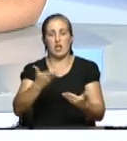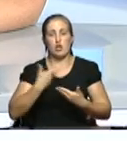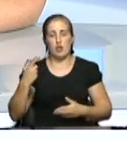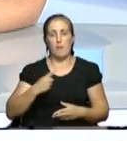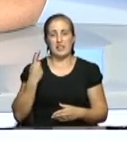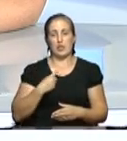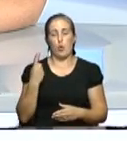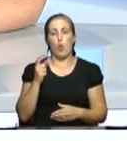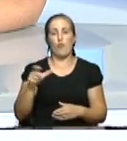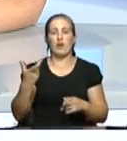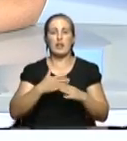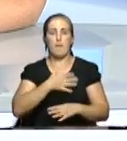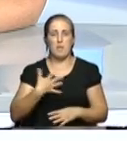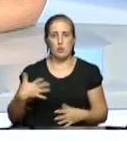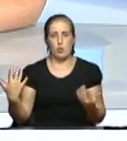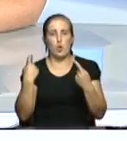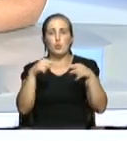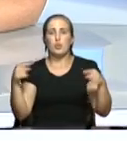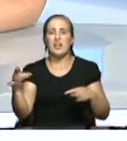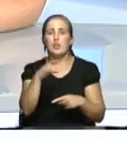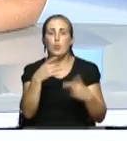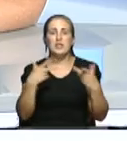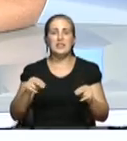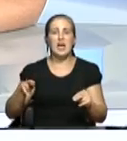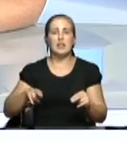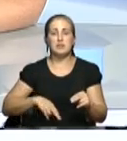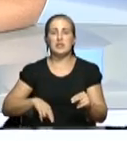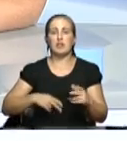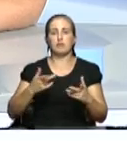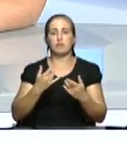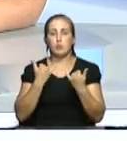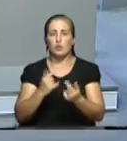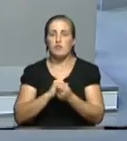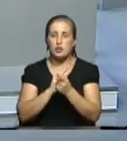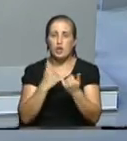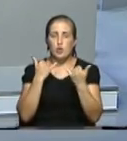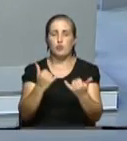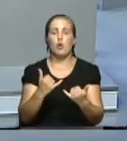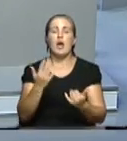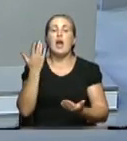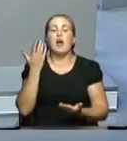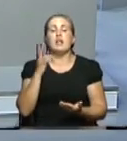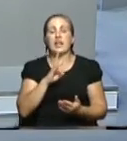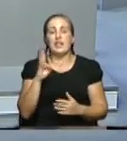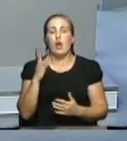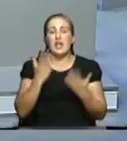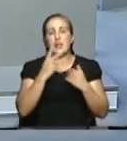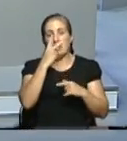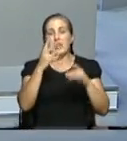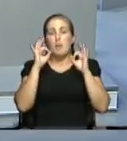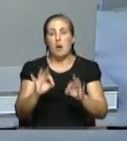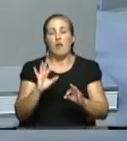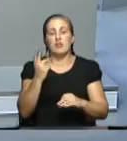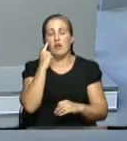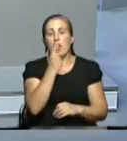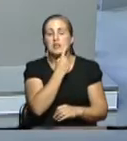евпатории это в других регионах где администрация идет навстречу дается посчитали ну если смотреть правде в глаза дата